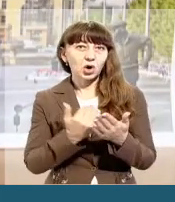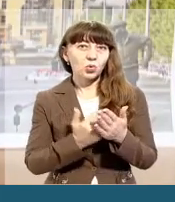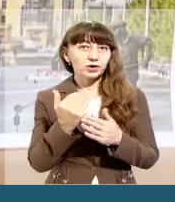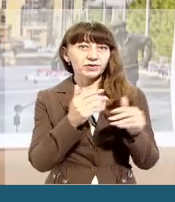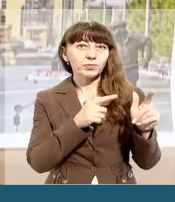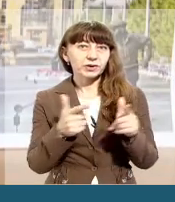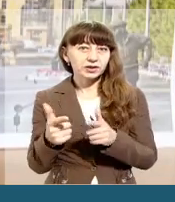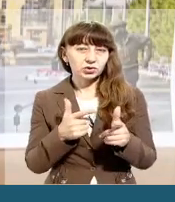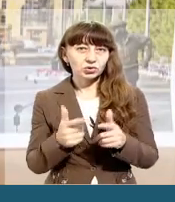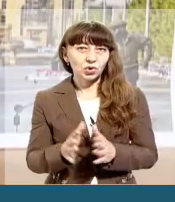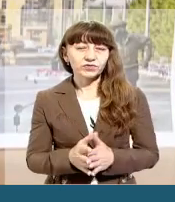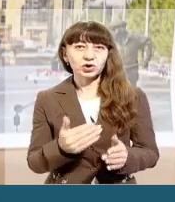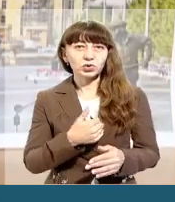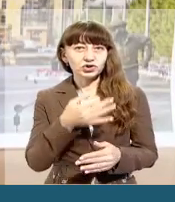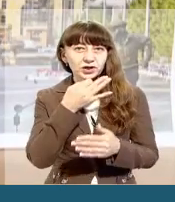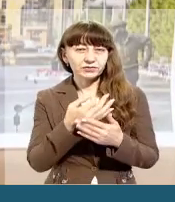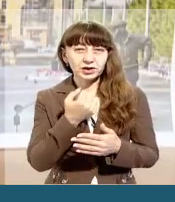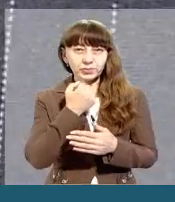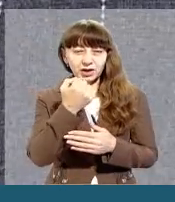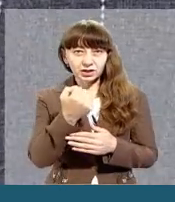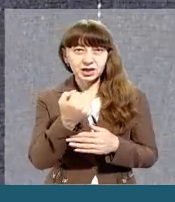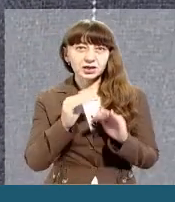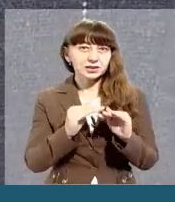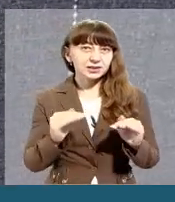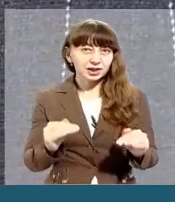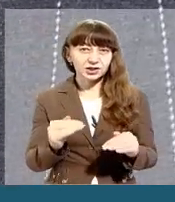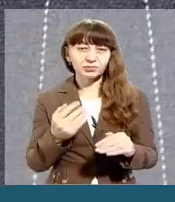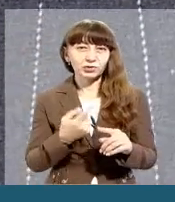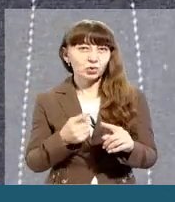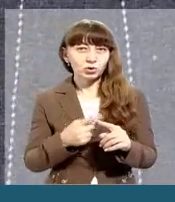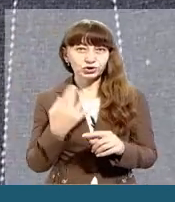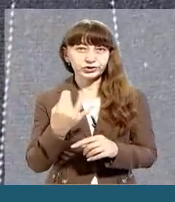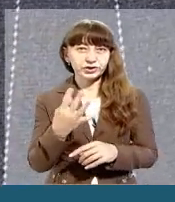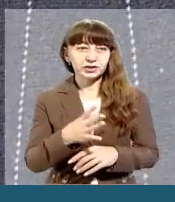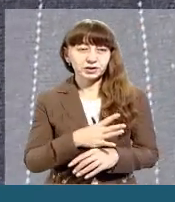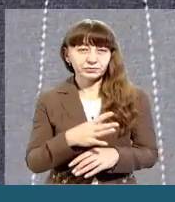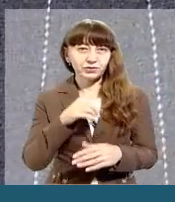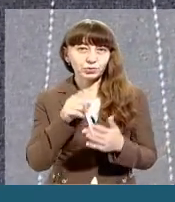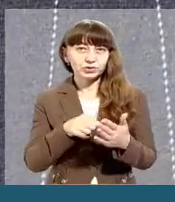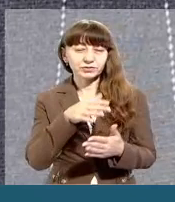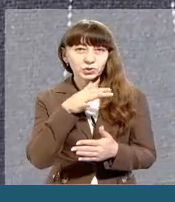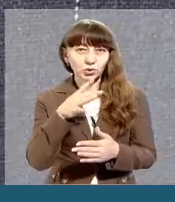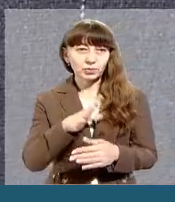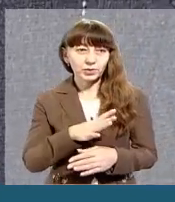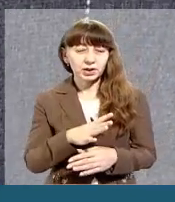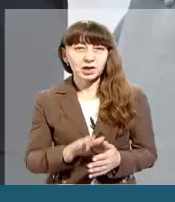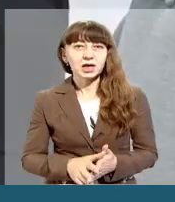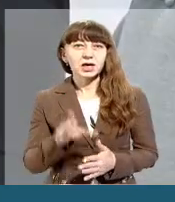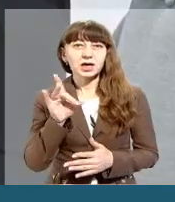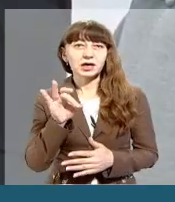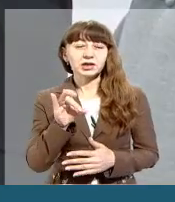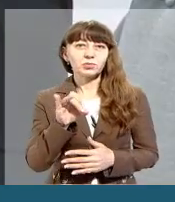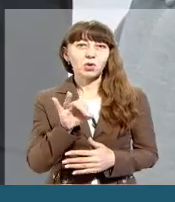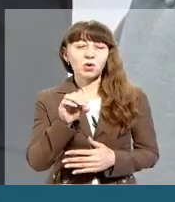қызығушылық танытқан балаларға рахмет айтқым келеді. Елмира Рахимова қалық алғысы мемлекеттік наградасы және Абырай Алтынсарин